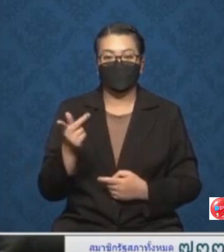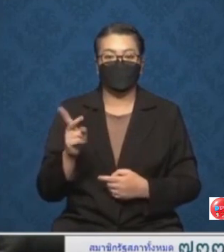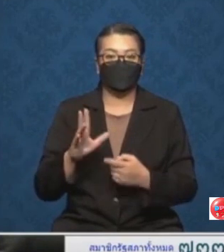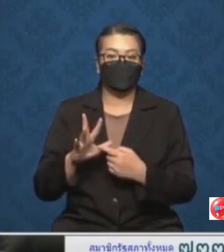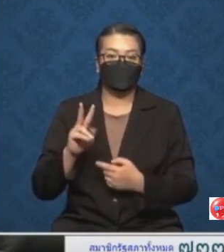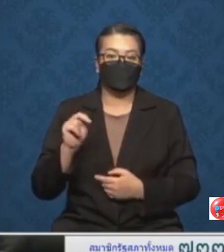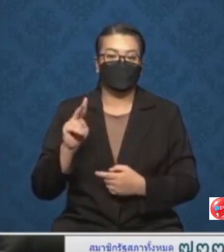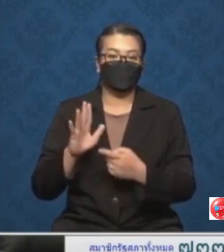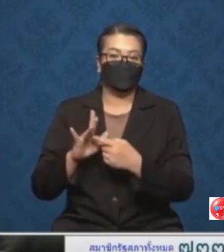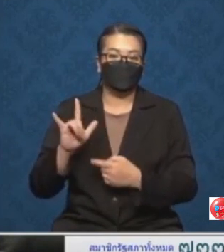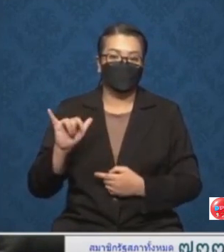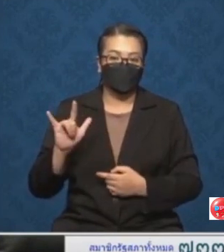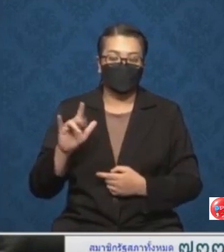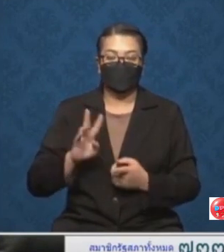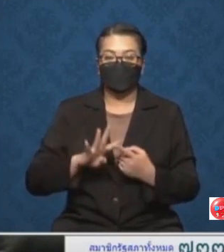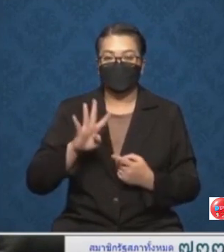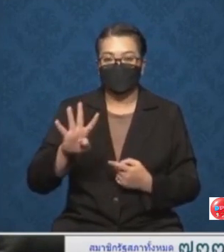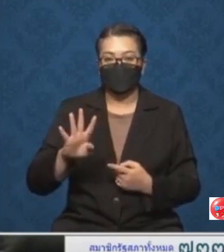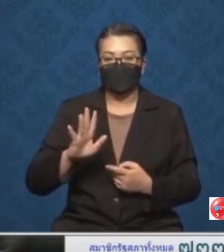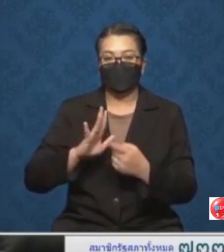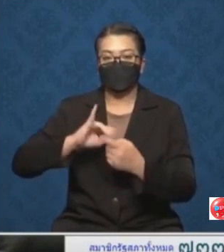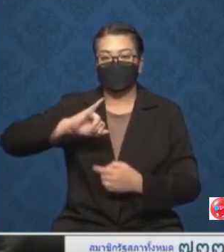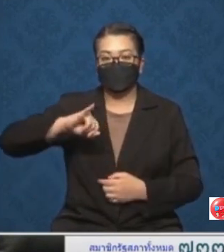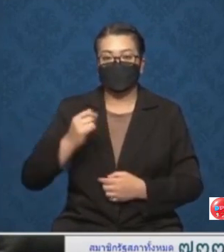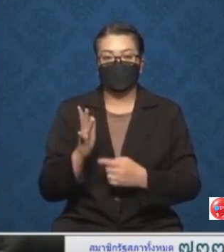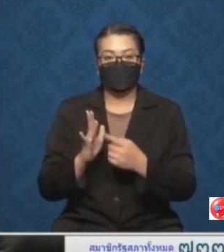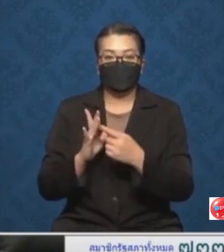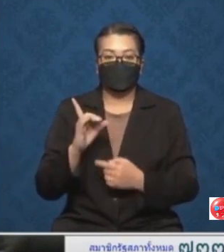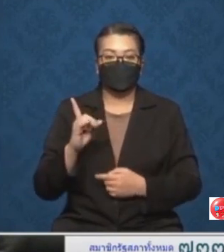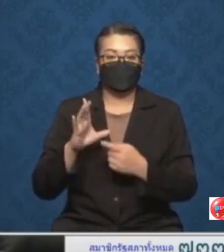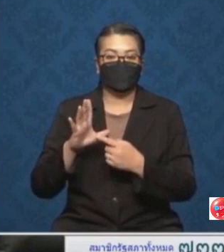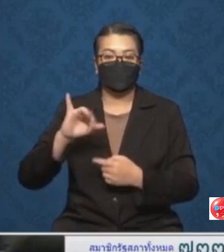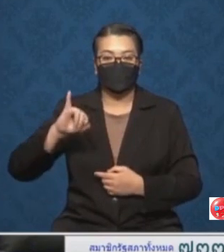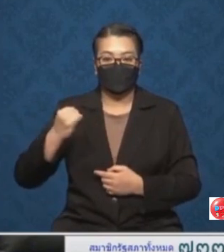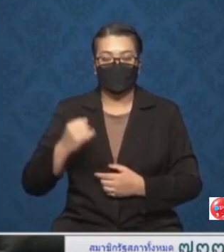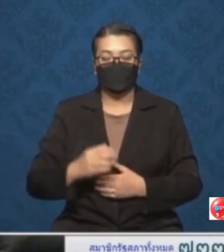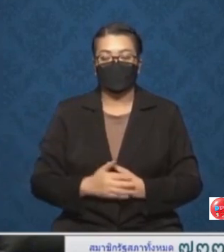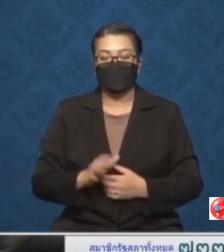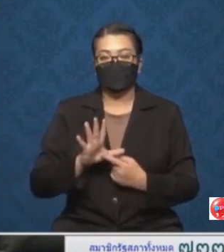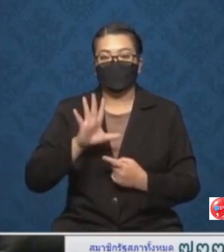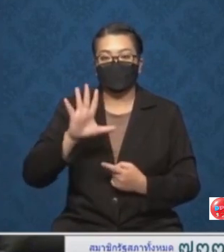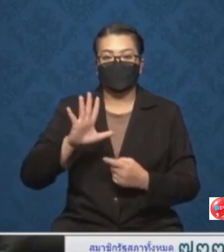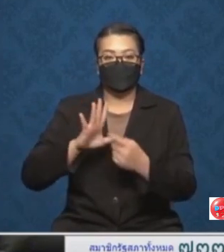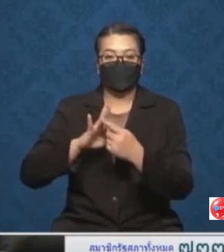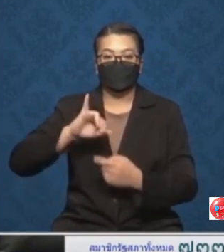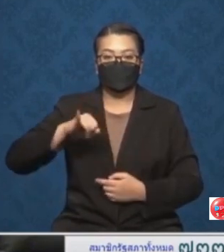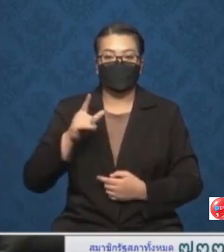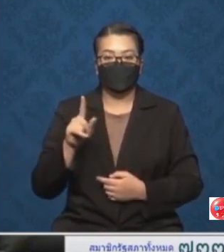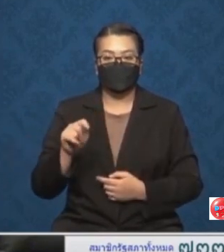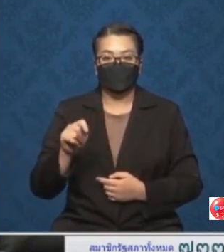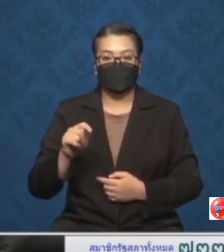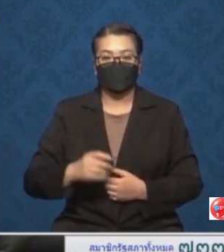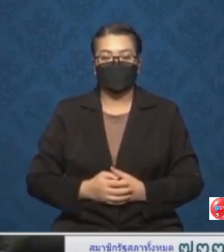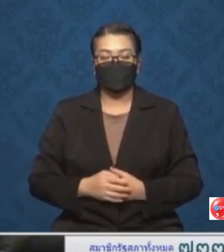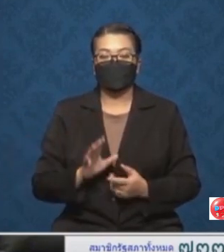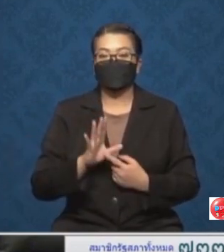น 4. นายเจเดตอินสว่าง 5. นายเจตศิระธารานน